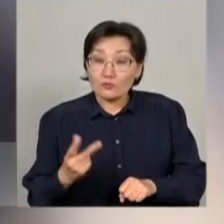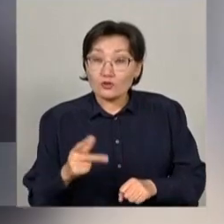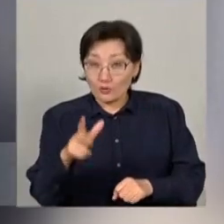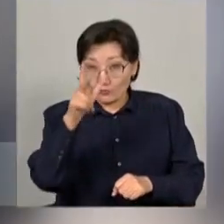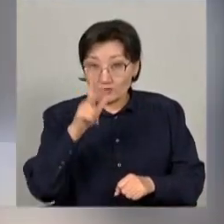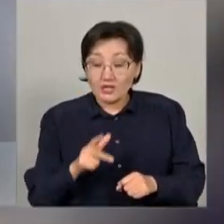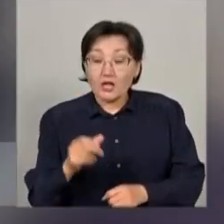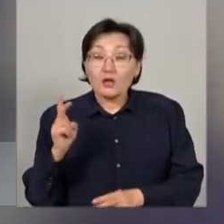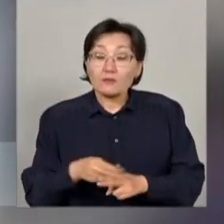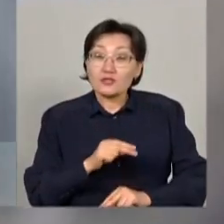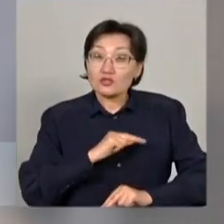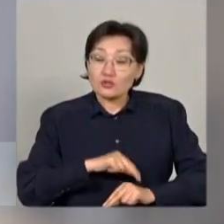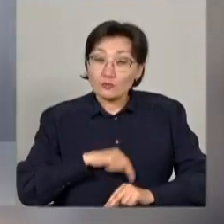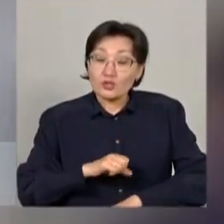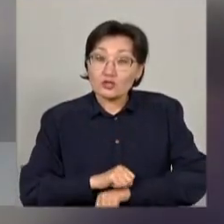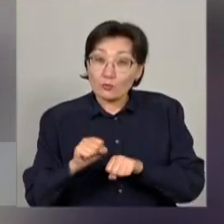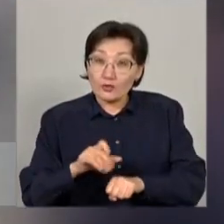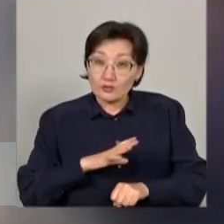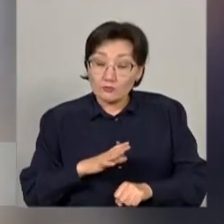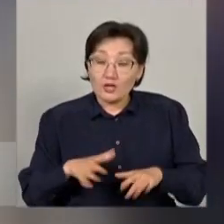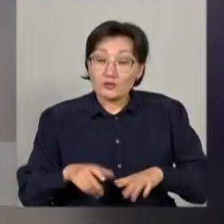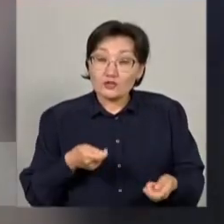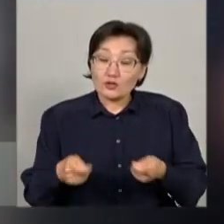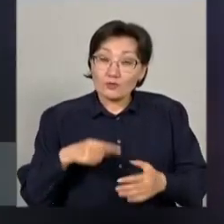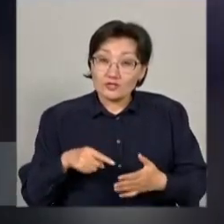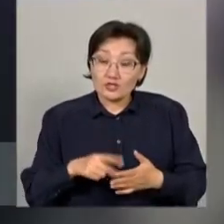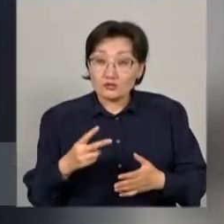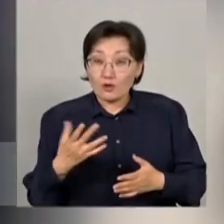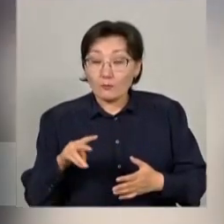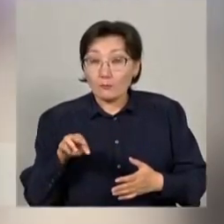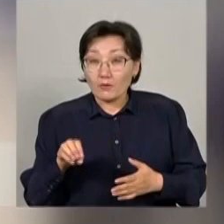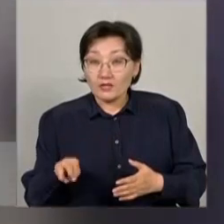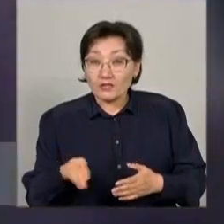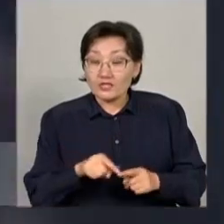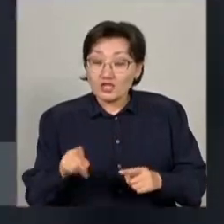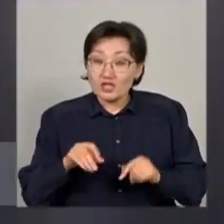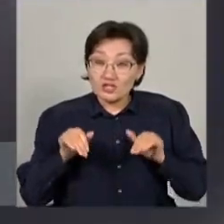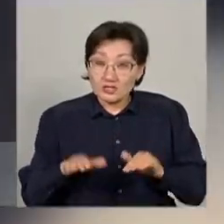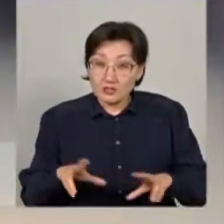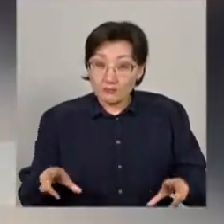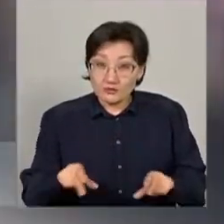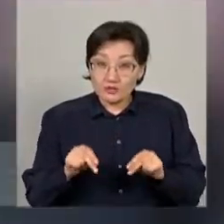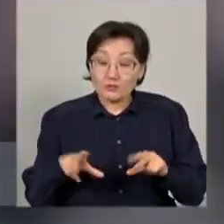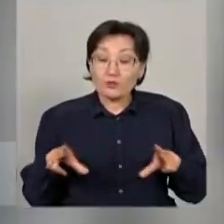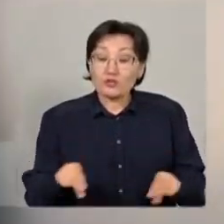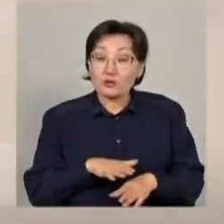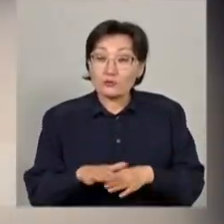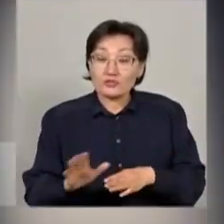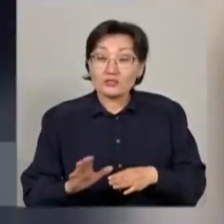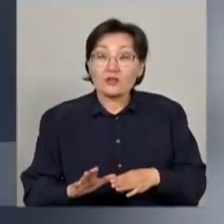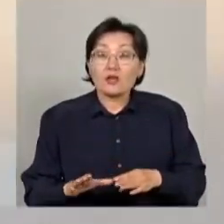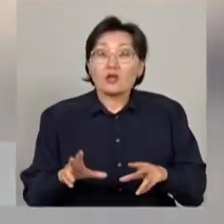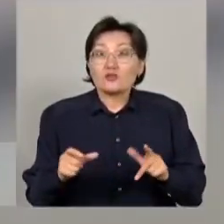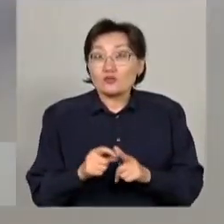ай бұрында жұмыссыздар ереуілге шыққан. Ол кезде жергілікті билік мәселе 25 наурызға дейін шешіледі деп уәде еткенді. Уәде орындалмай, сөз